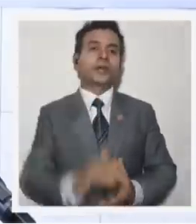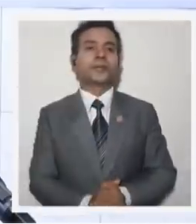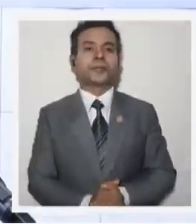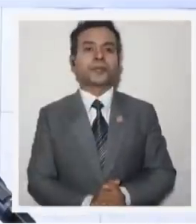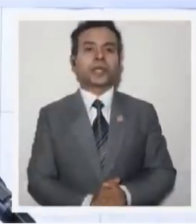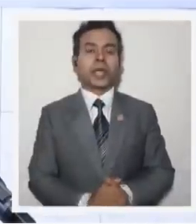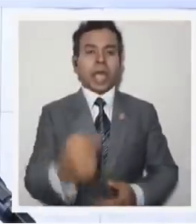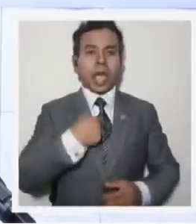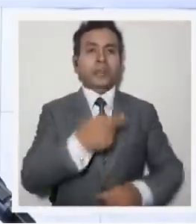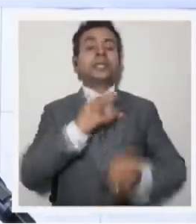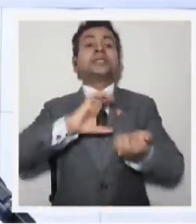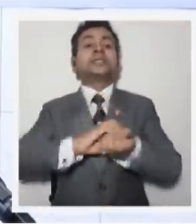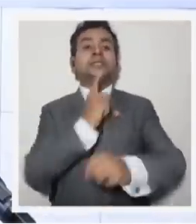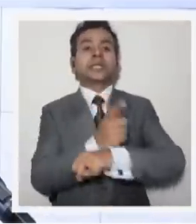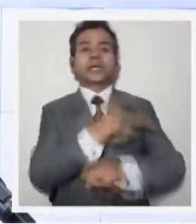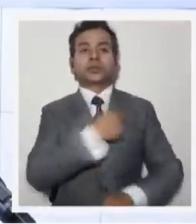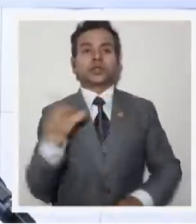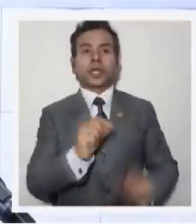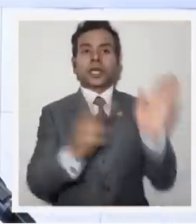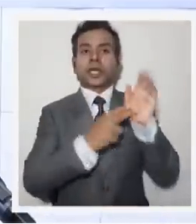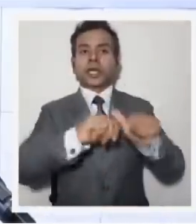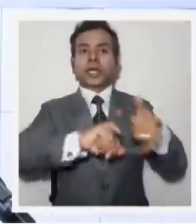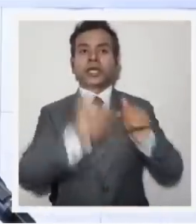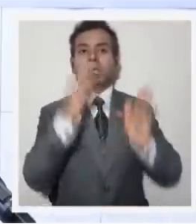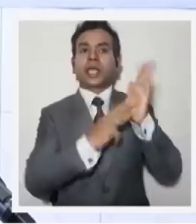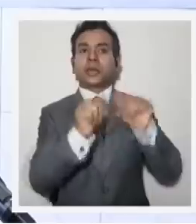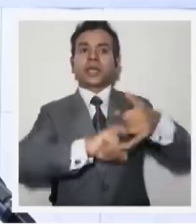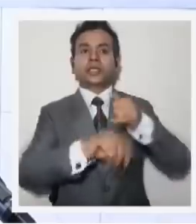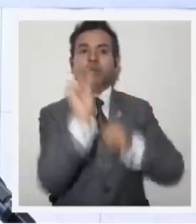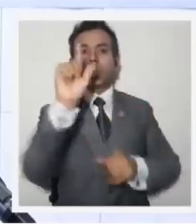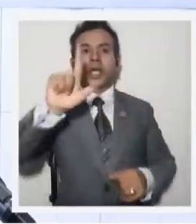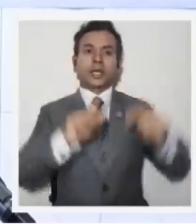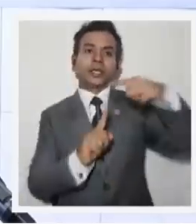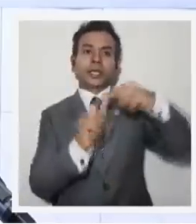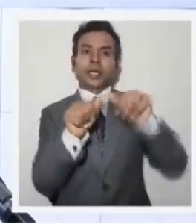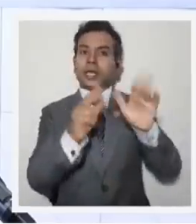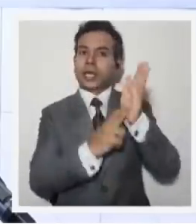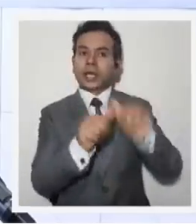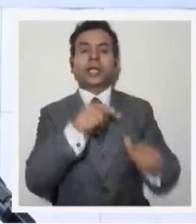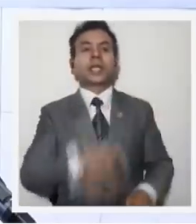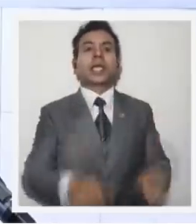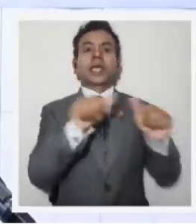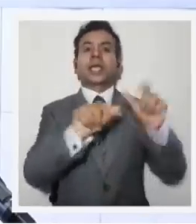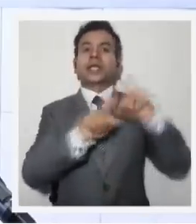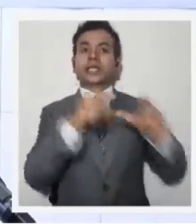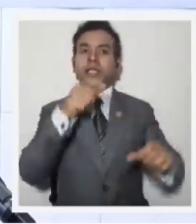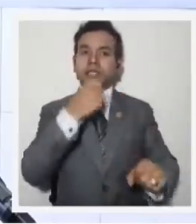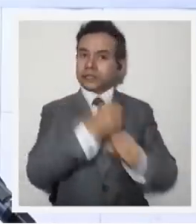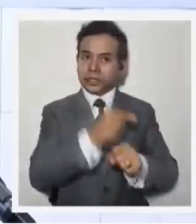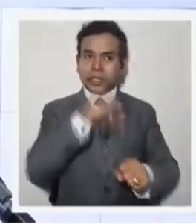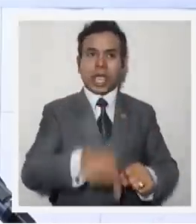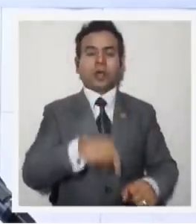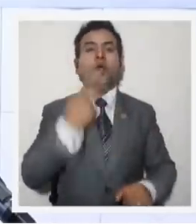তথ্য জানবার জন্য অপেক্ষা করছেন, আসসালামু আলাইকুম। আমি অধ্যাপক ডাক্তার নাসিমা সুলতানা, অতিরিক্ত মহাপরিচালক প্রশাসন স্বাস্থ্য